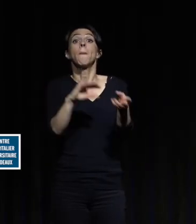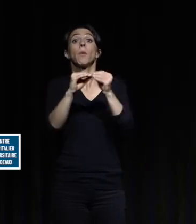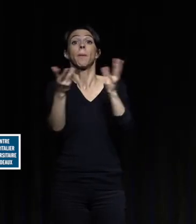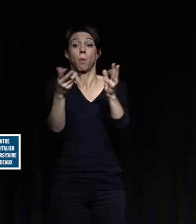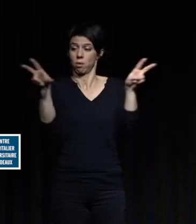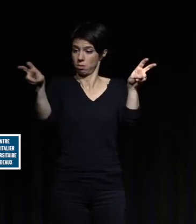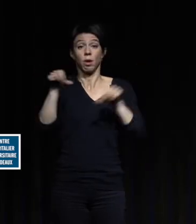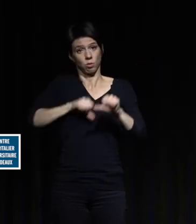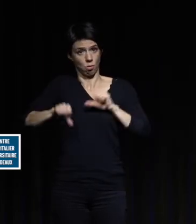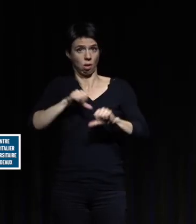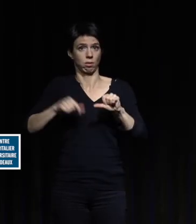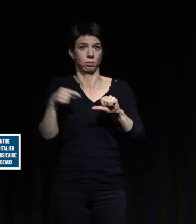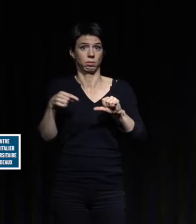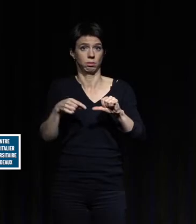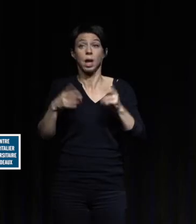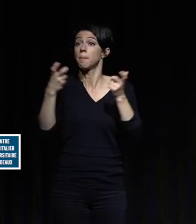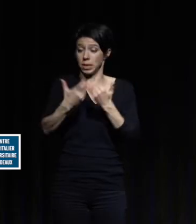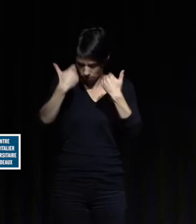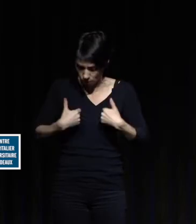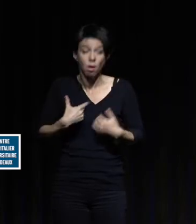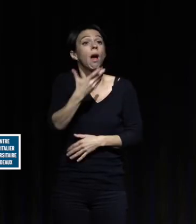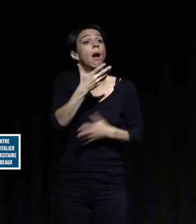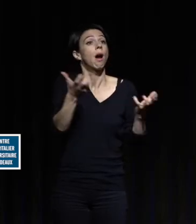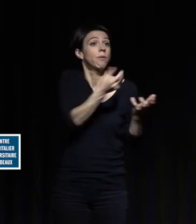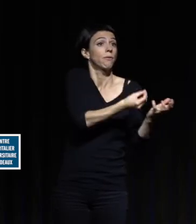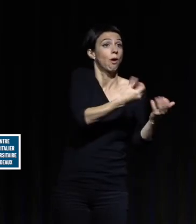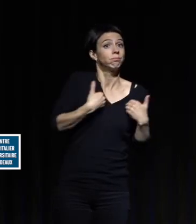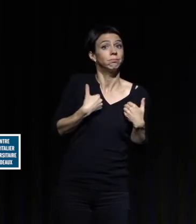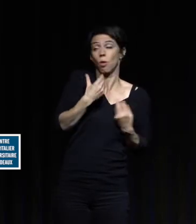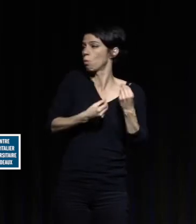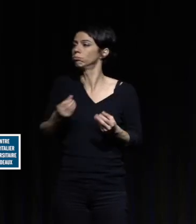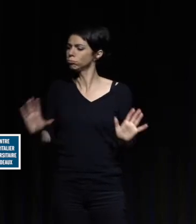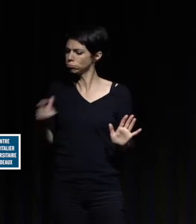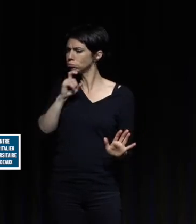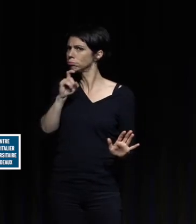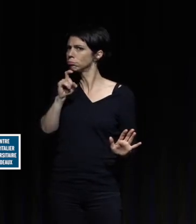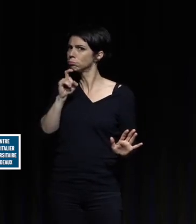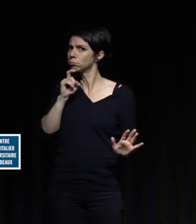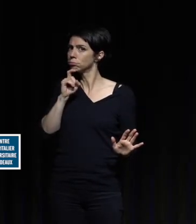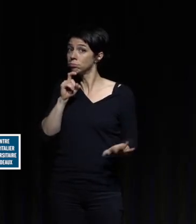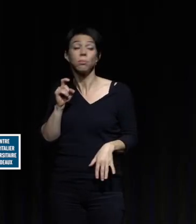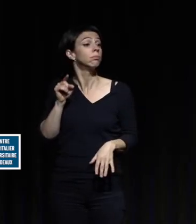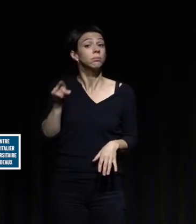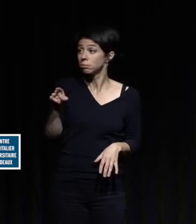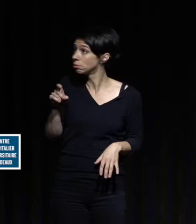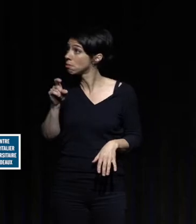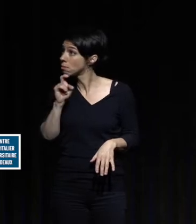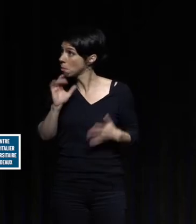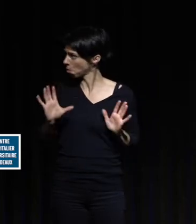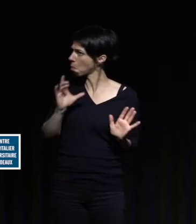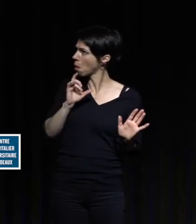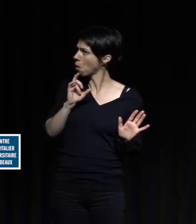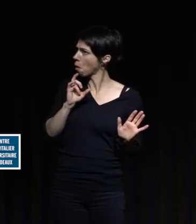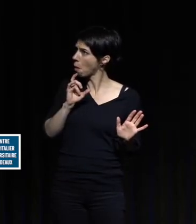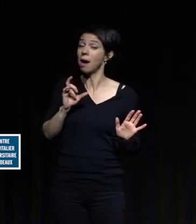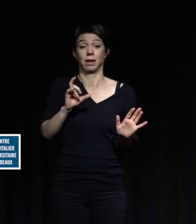schématiquement, soit j'ai envie d'avoir un enfant, soit j'en ai pas envie pour le moment. Ben, si j'en ai pas envie, il faut qu'on essaie de ne pas m'opérer. Il faut